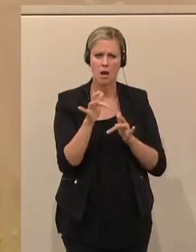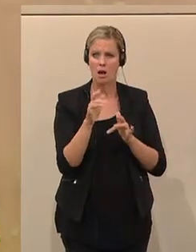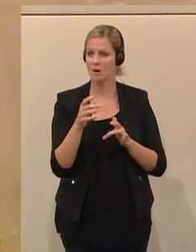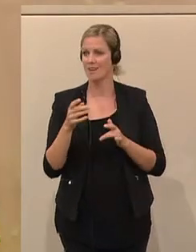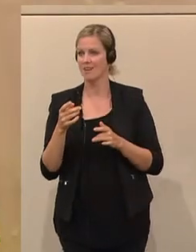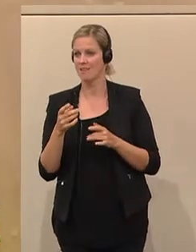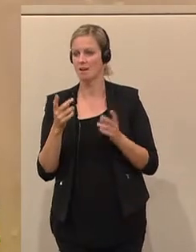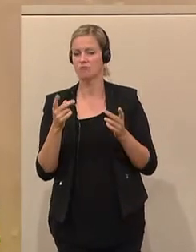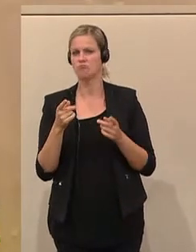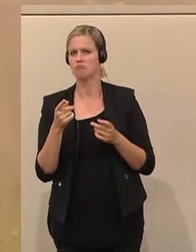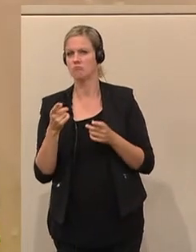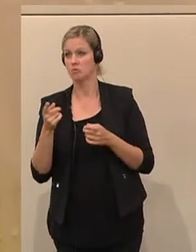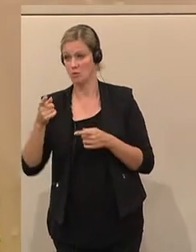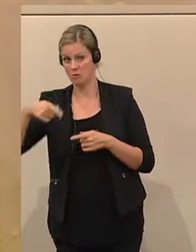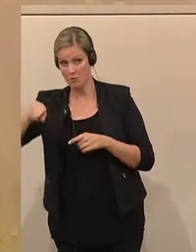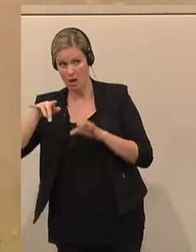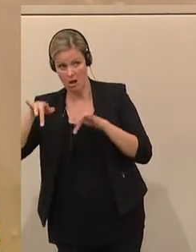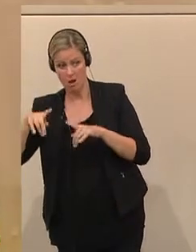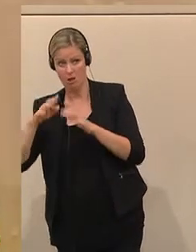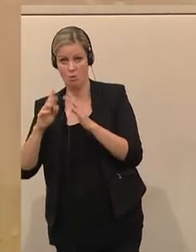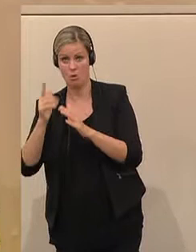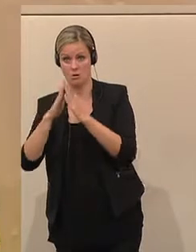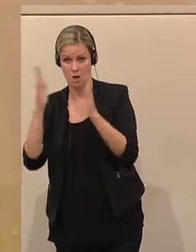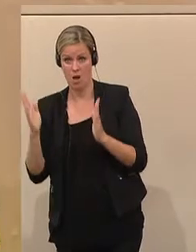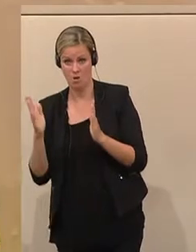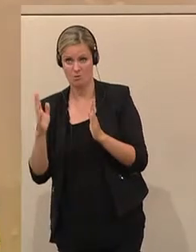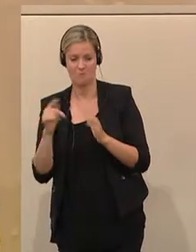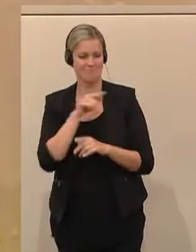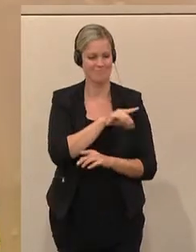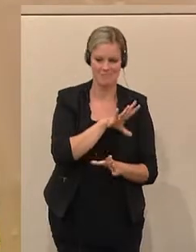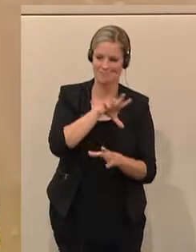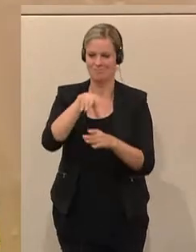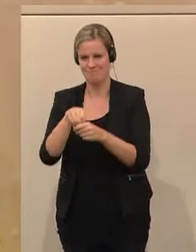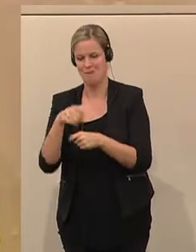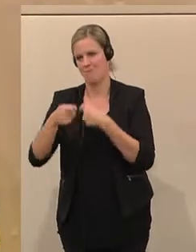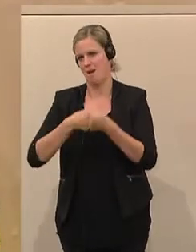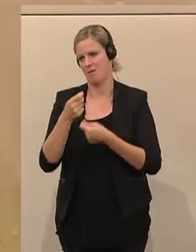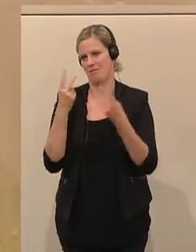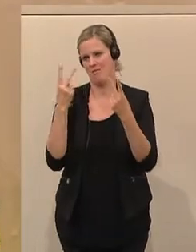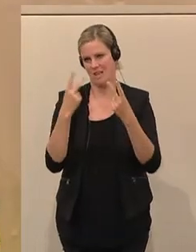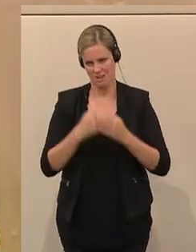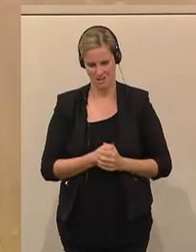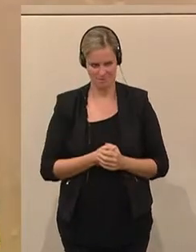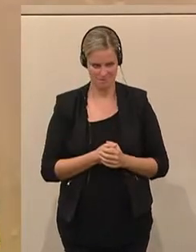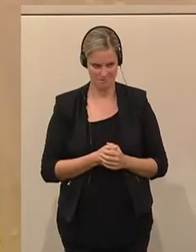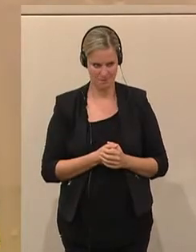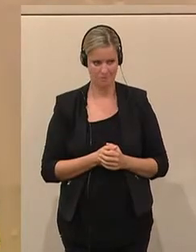Hohen Haus widmen, die Schülerinnen und Schüler auch mit einbezieht. Und deswegen ist es, glaube ich, heute auch ein gutes Anliegen, dass